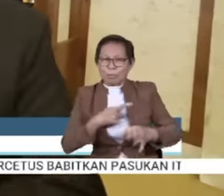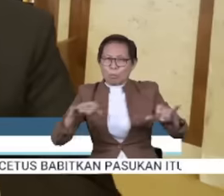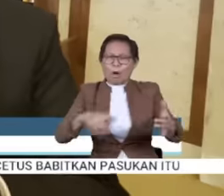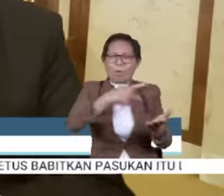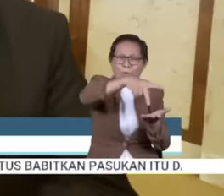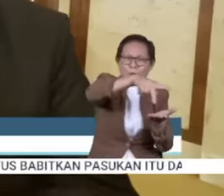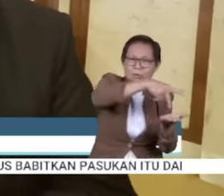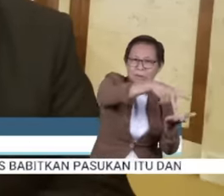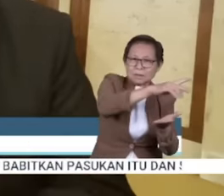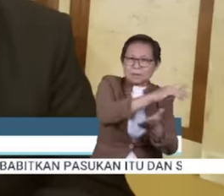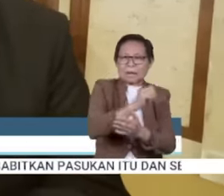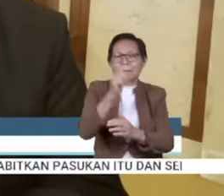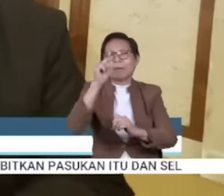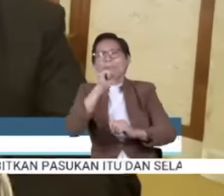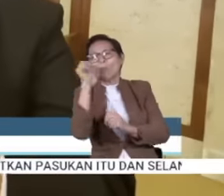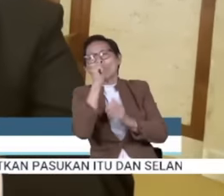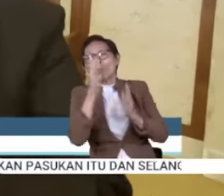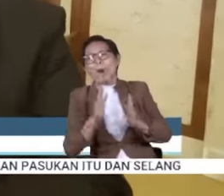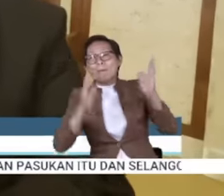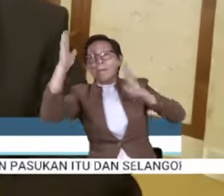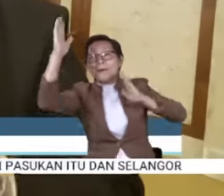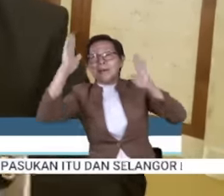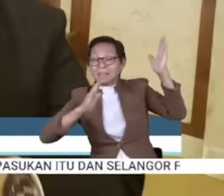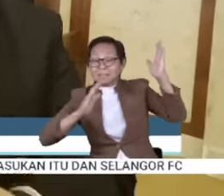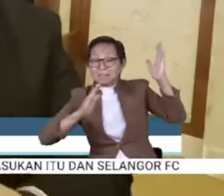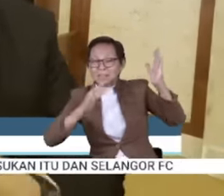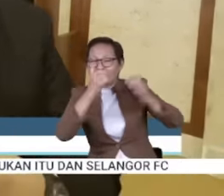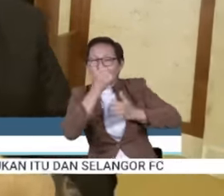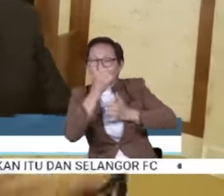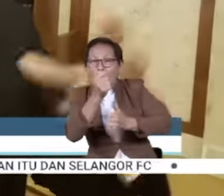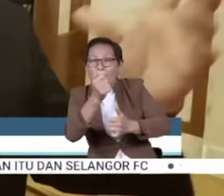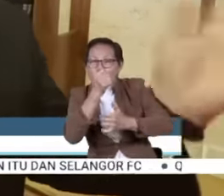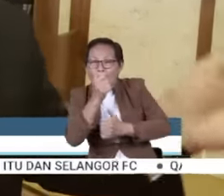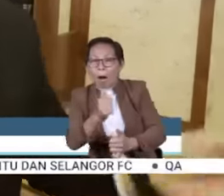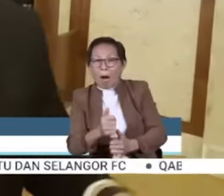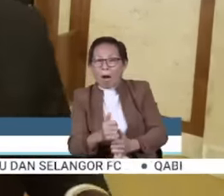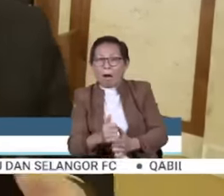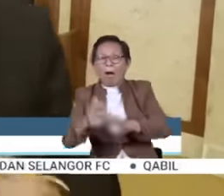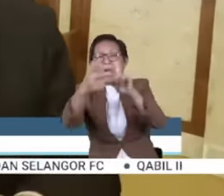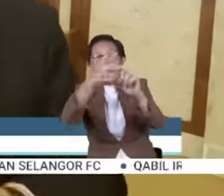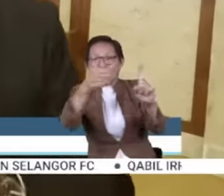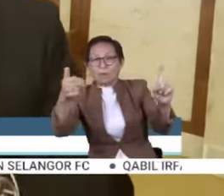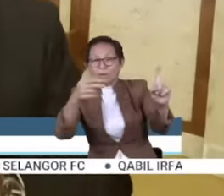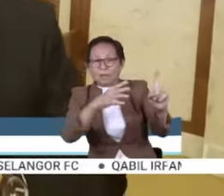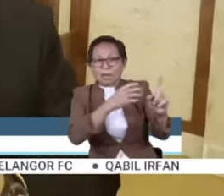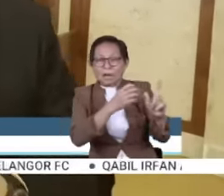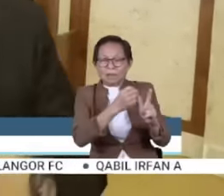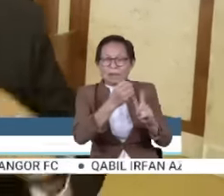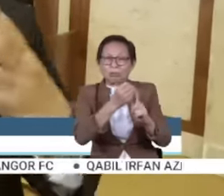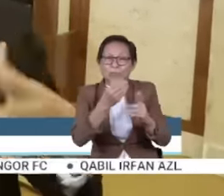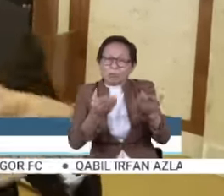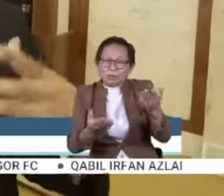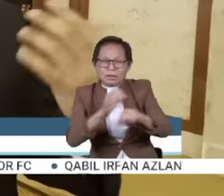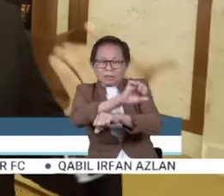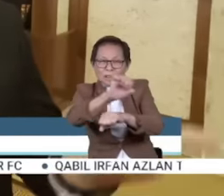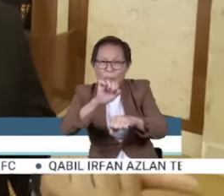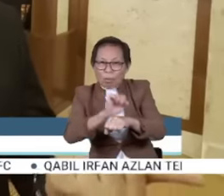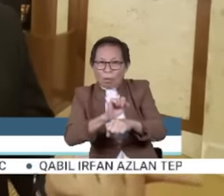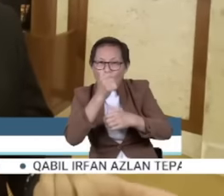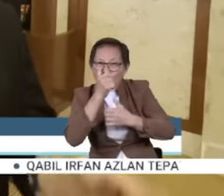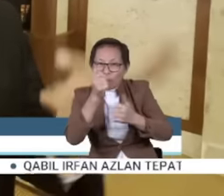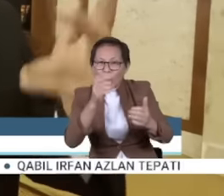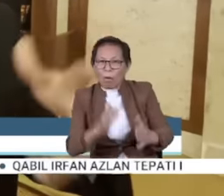yang artis-artis Indonesia yang diminati oleh Indonesia dan mungkin Singapura dan